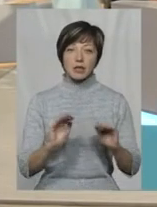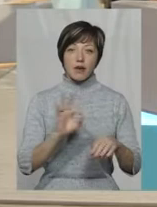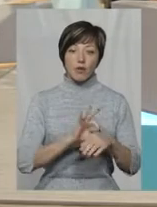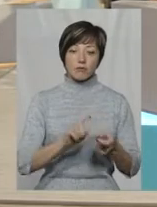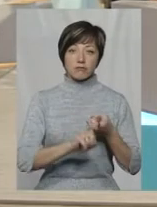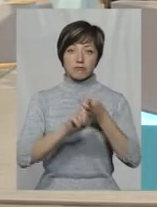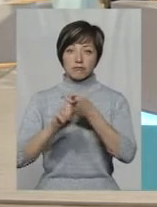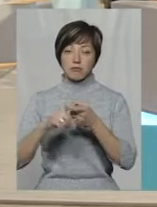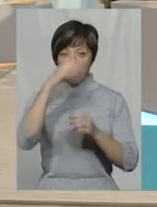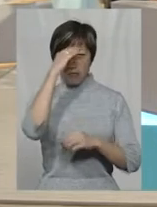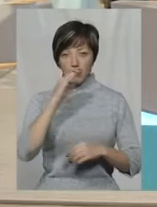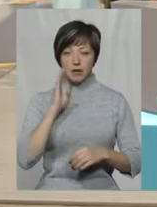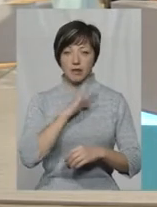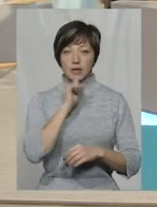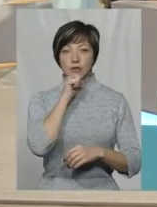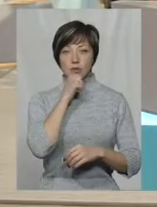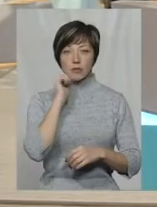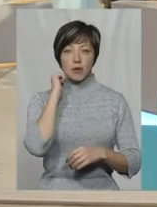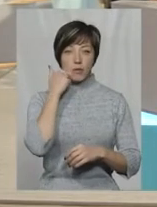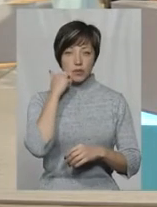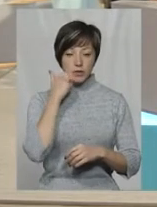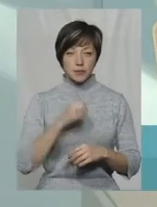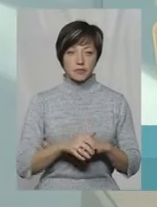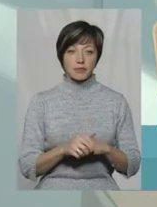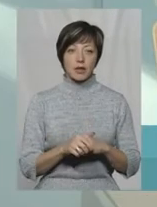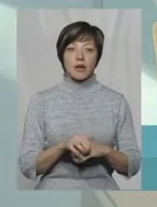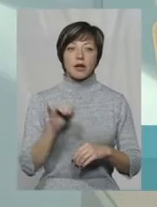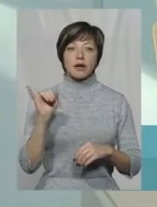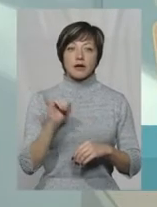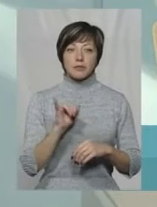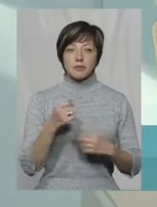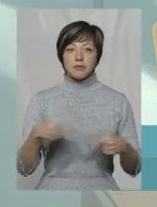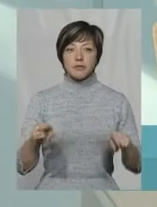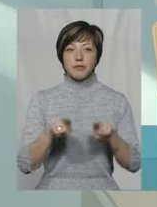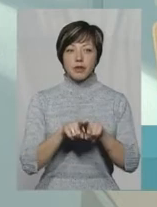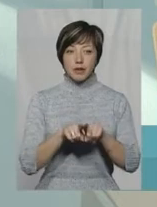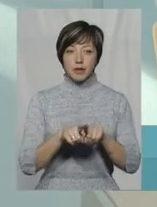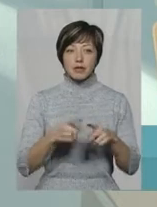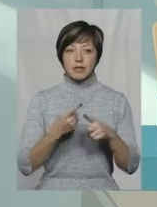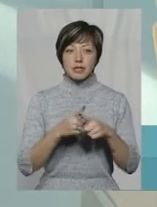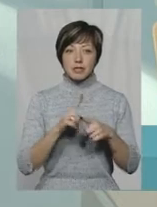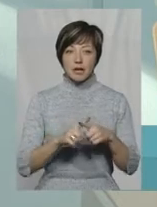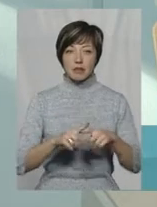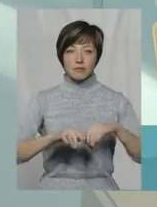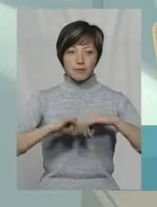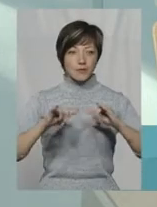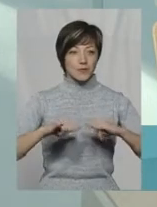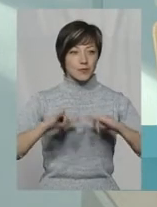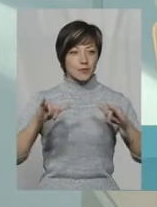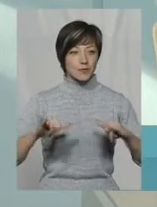батьки, дідусі, бабусі. І таким чином ця снігова куля